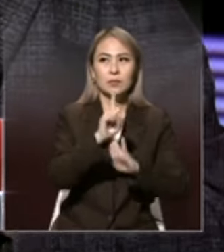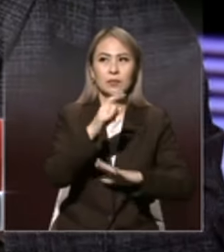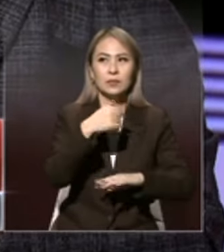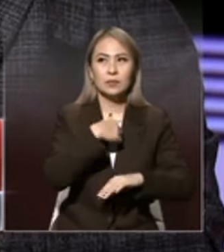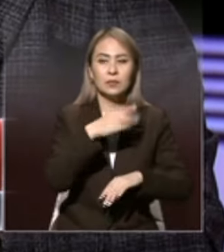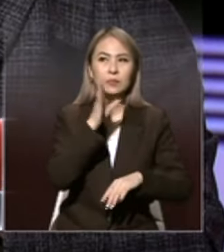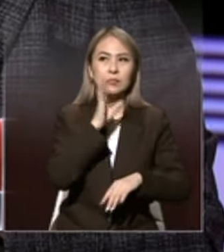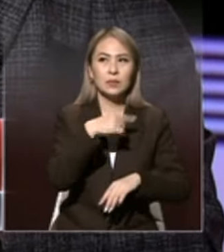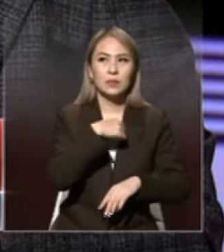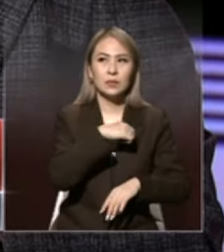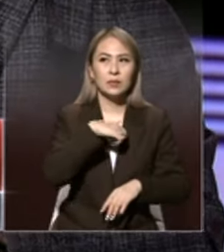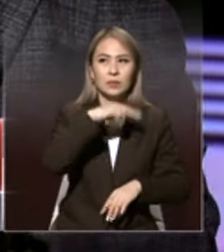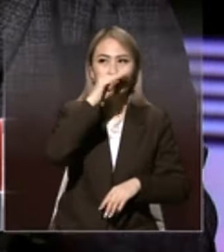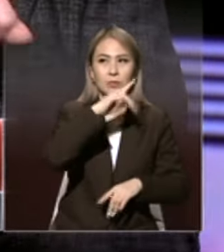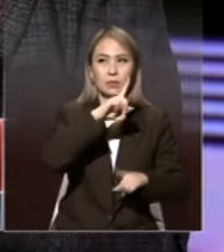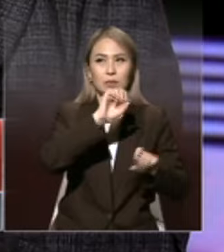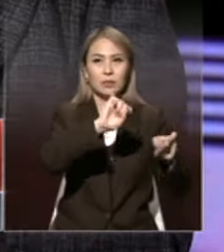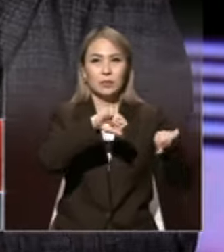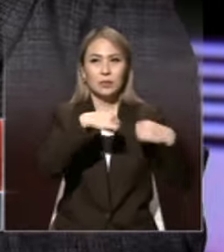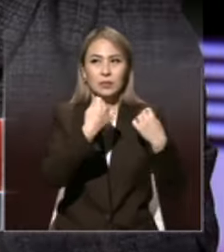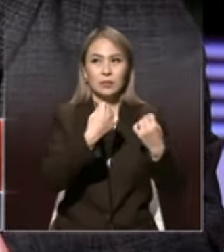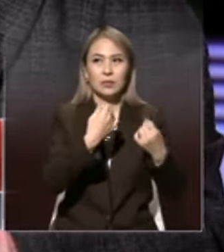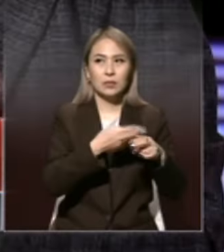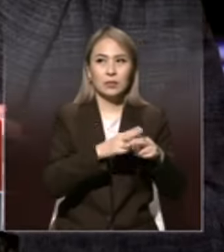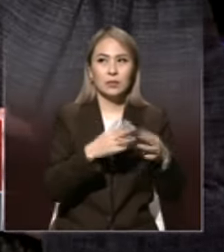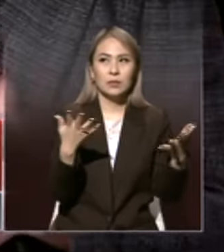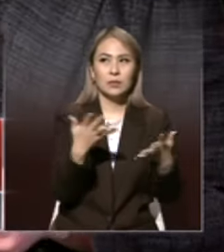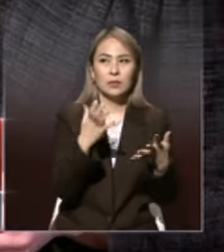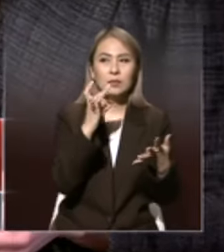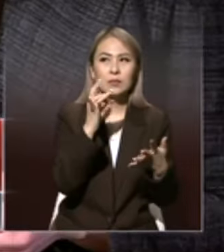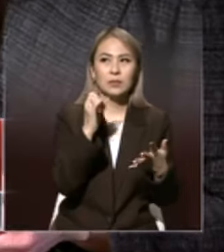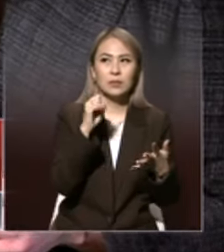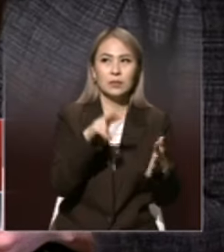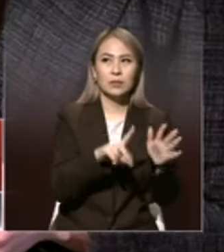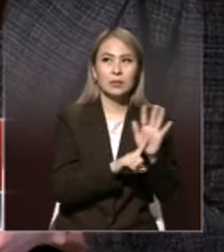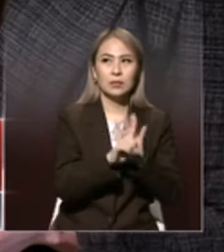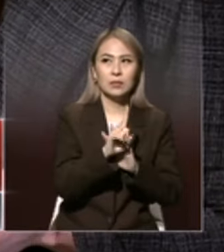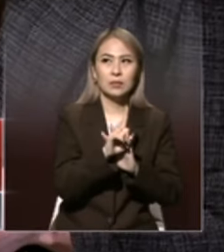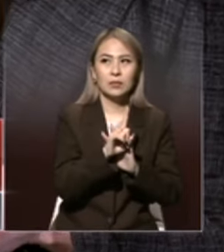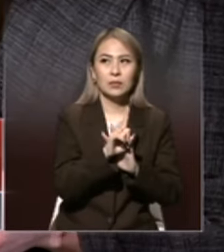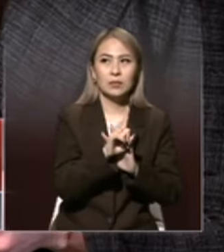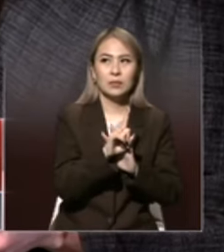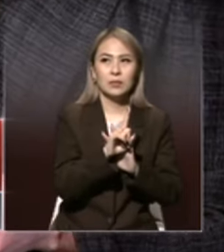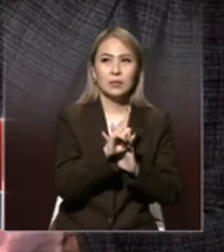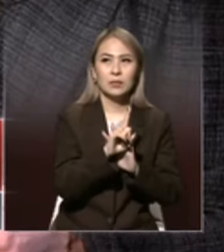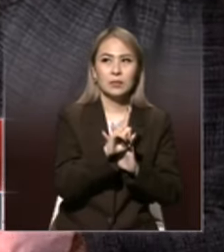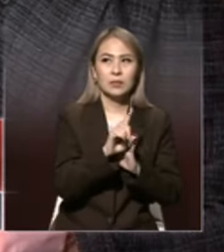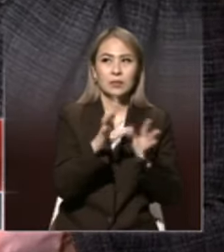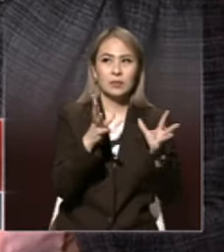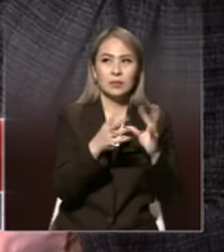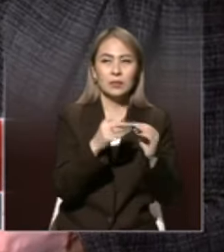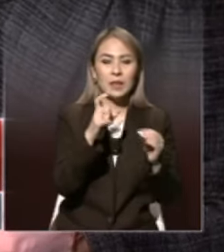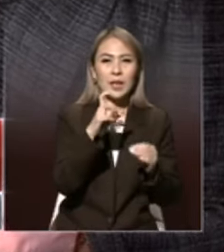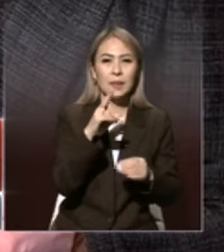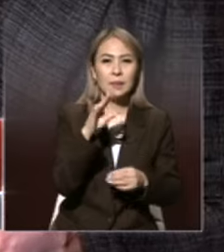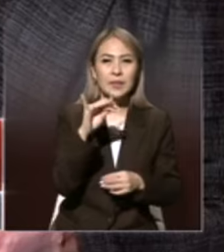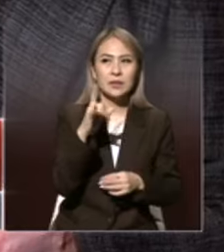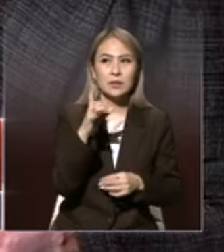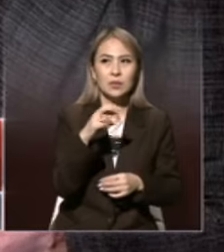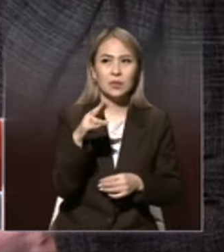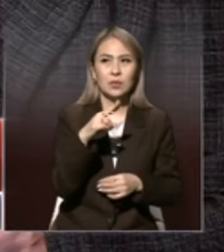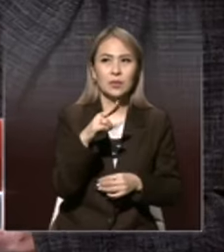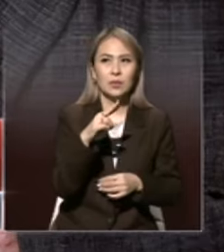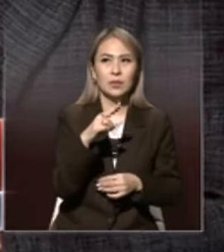Мен өзім кінәлімін күйеуімен ұрғаны үшін. Бұл бізде бүкіл халыққа көрсетілген, күйеу елінде көрсетілген бізде эпизод. Мен қосып кетейінші, бізде